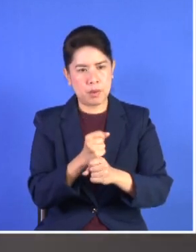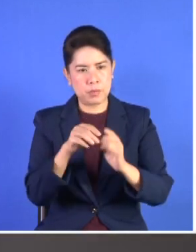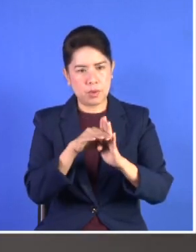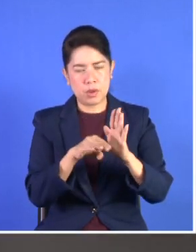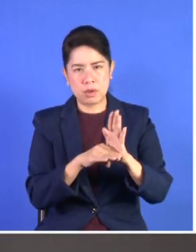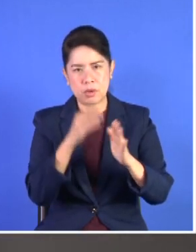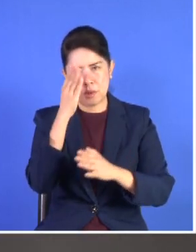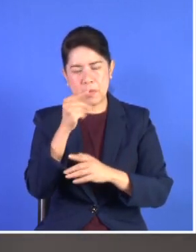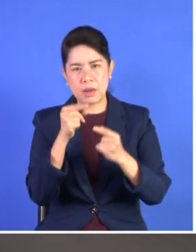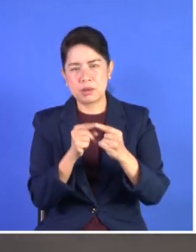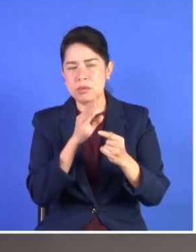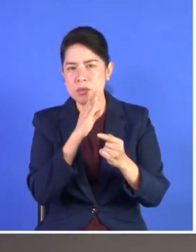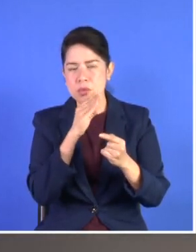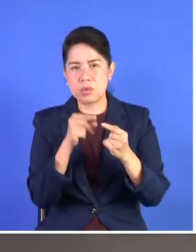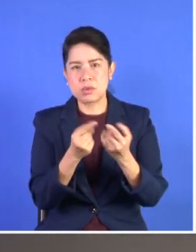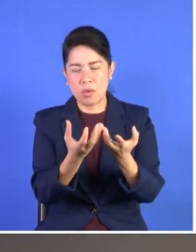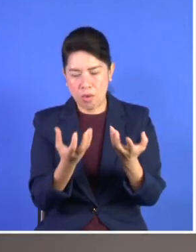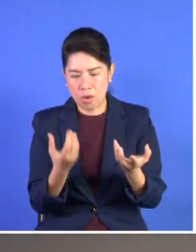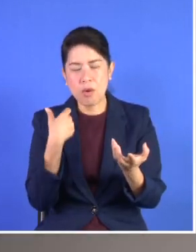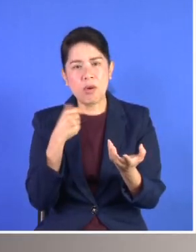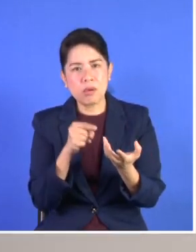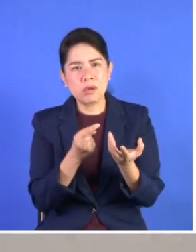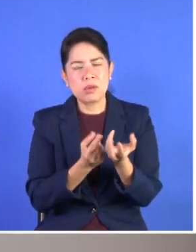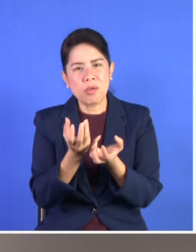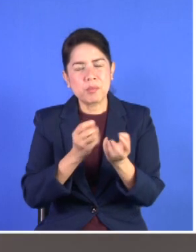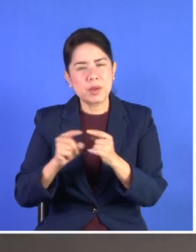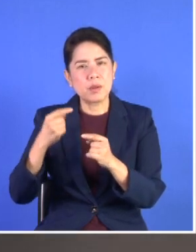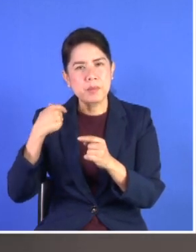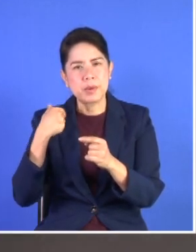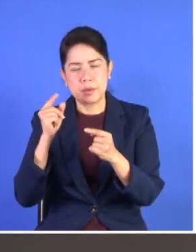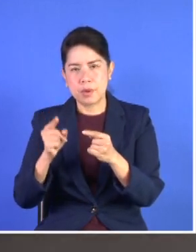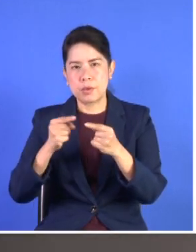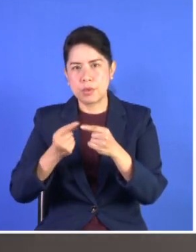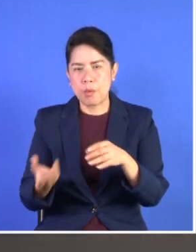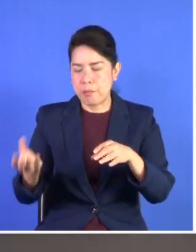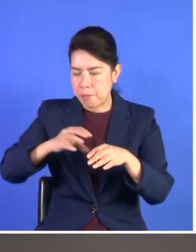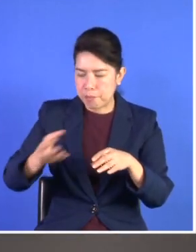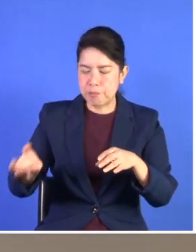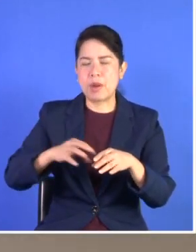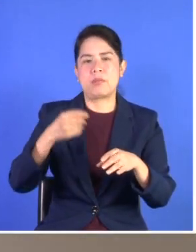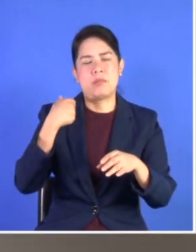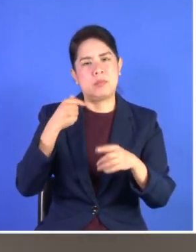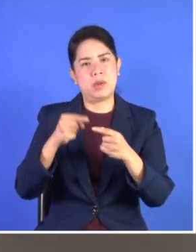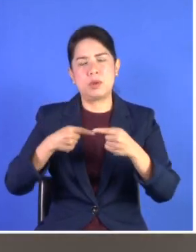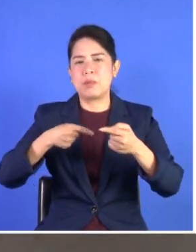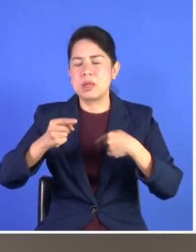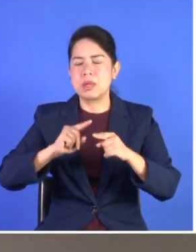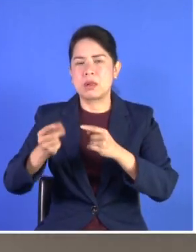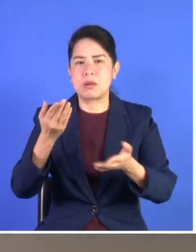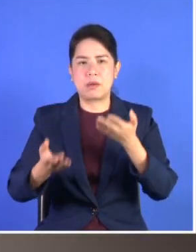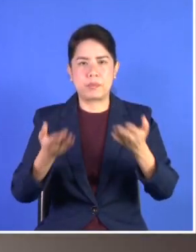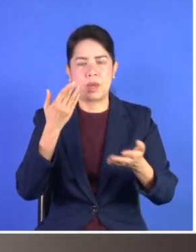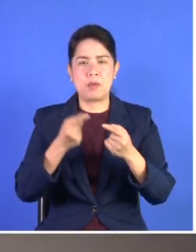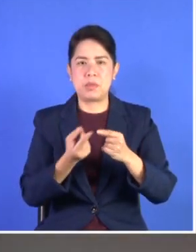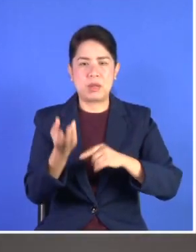วยการตักดินใส่ถุงนะคะ นี่คือหัวหน้าหมวดทางหลวงเชิงเนินนะคะเมื่อสักครู่นี้พูดผิดไปหัวหน้าหมวดทางหลวงเชิงเนินคุณอิทคริน